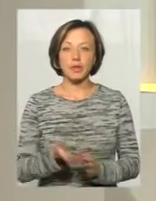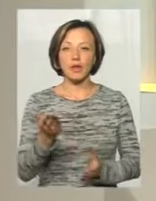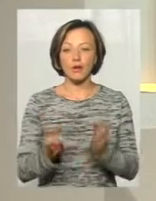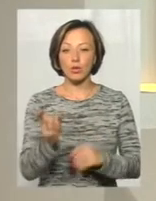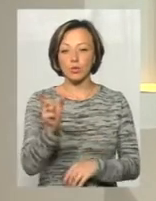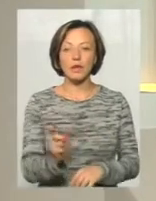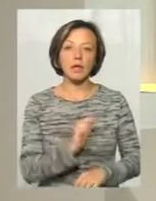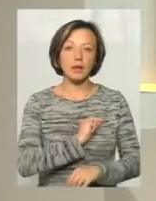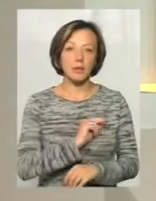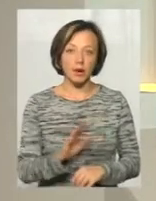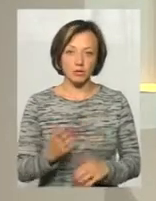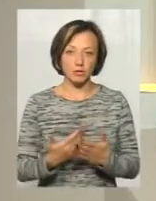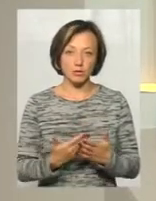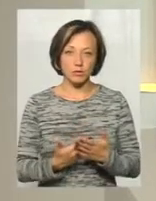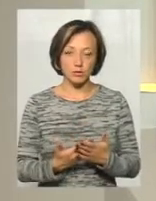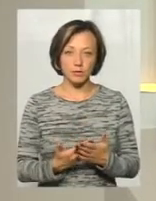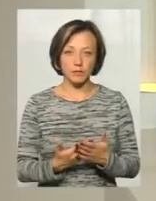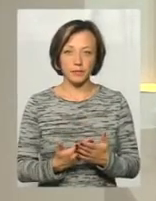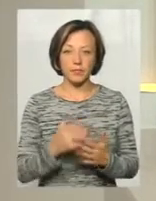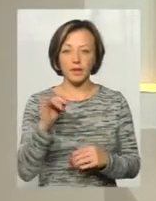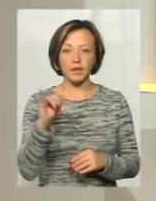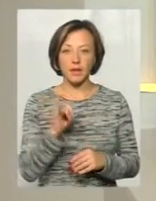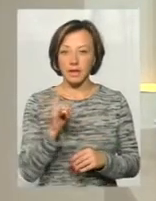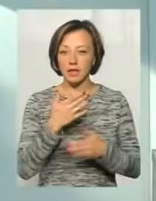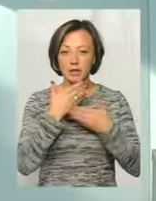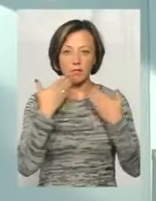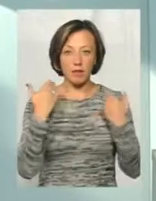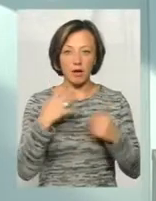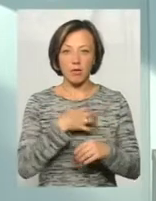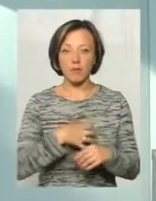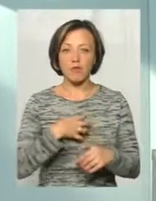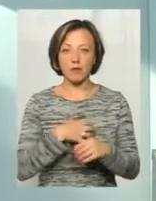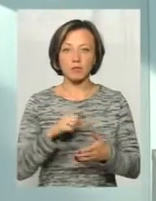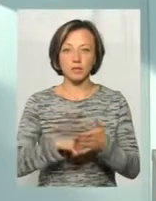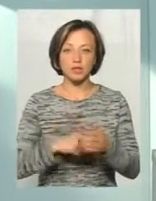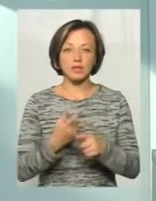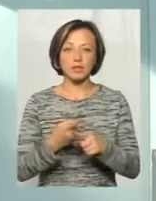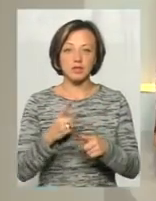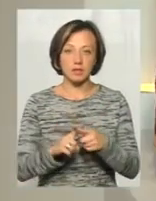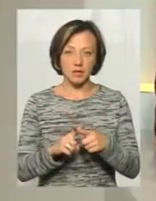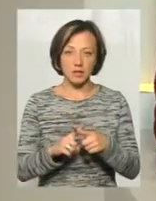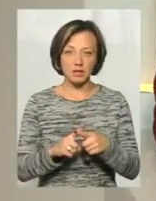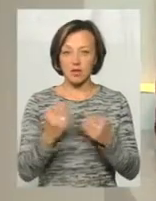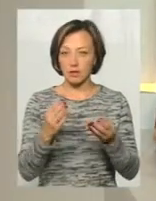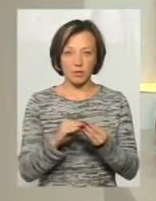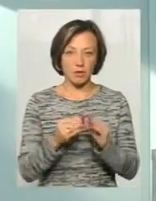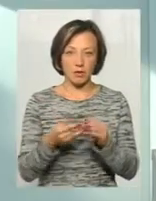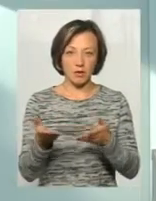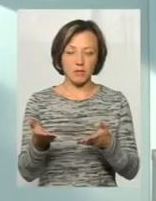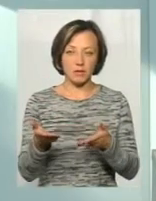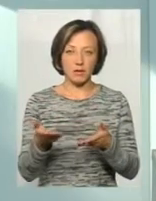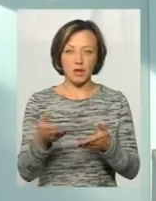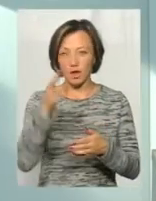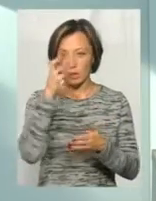людина не працює і на це немає поважної причини, то це, в принципі, її проблема. На субсидію